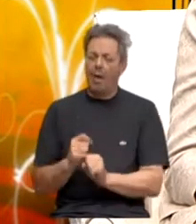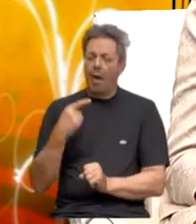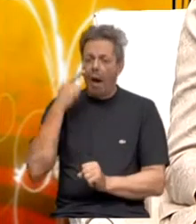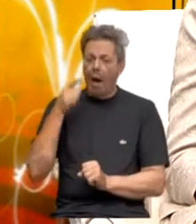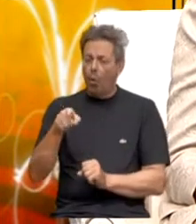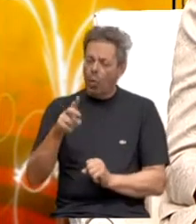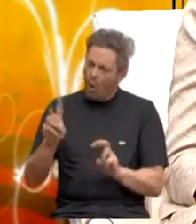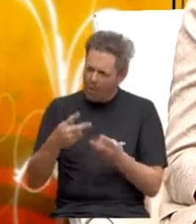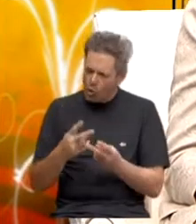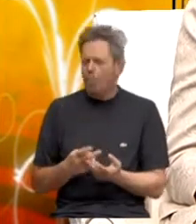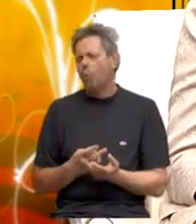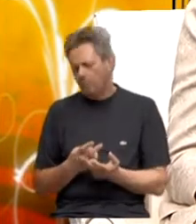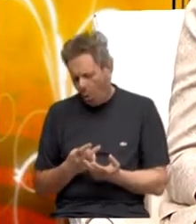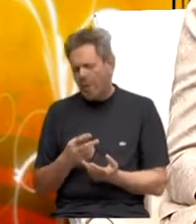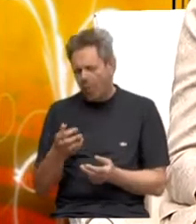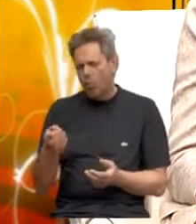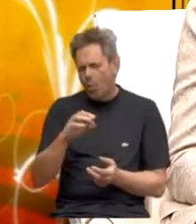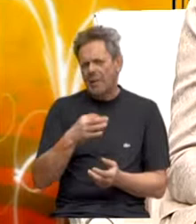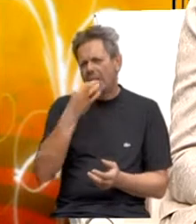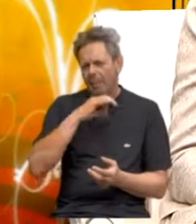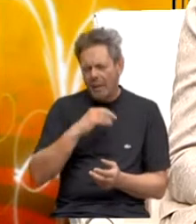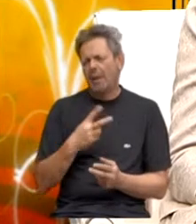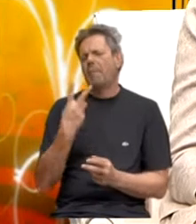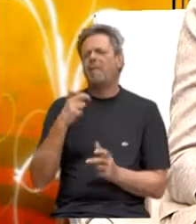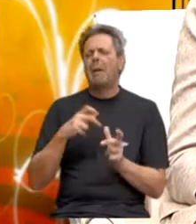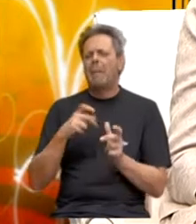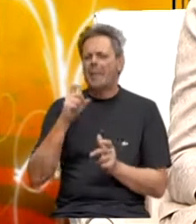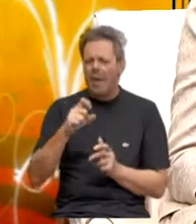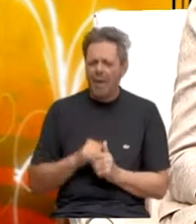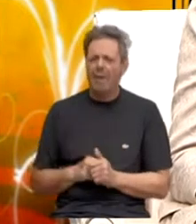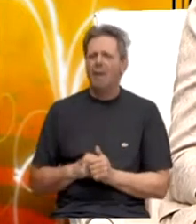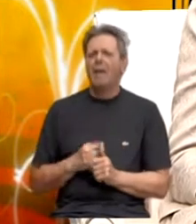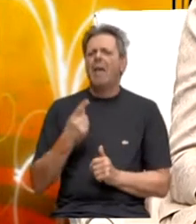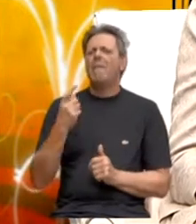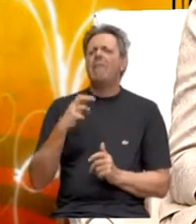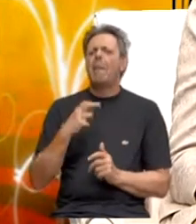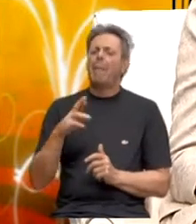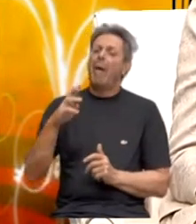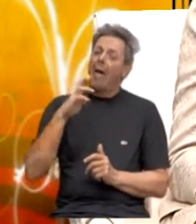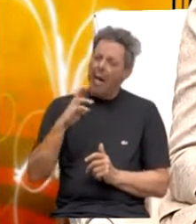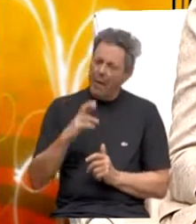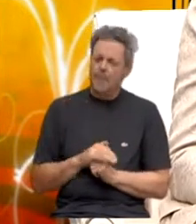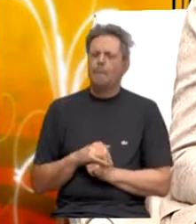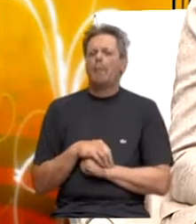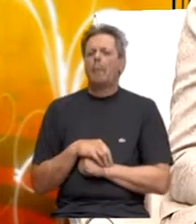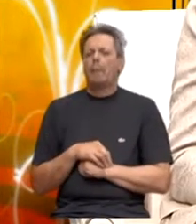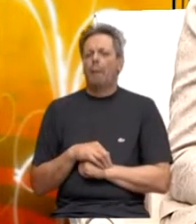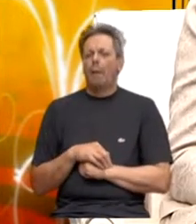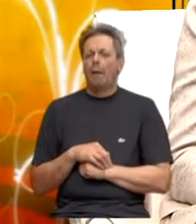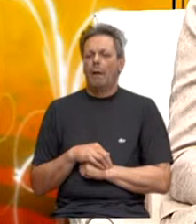od nadomjestaka, znači može pomoći vitamin C, može pomoći vitamine, iako ima i ovakvih i onakvih